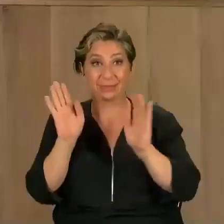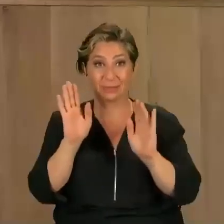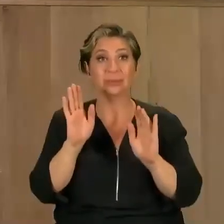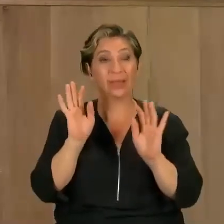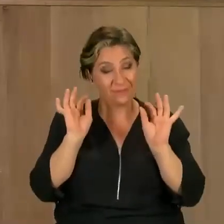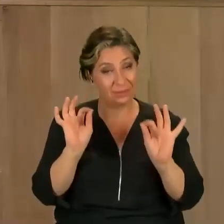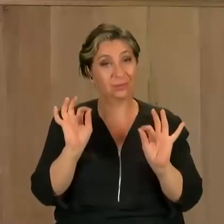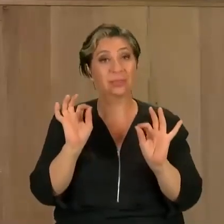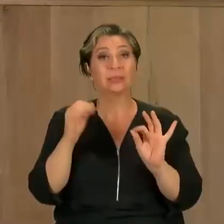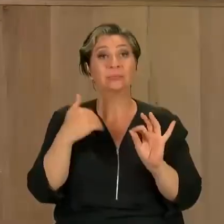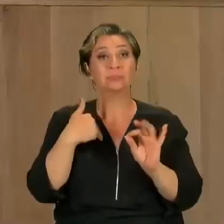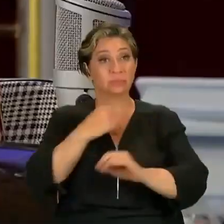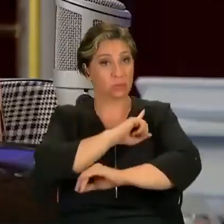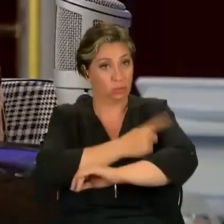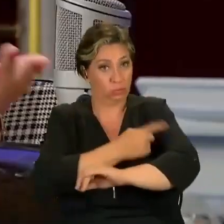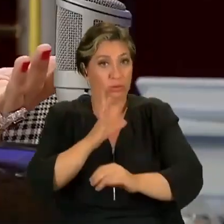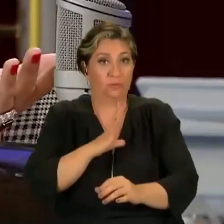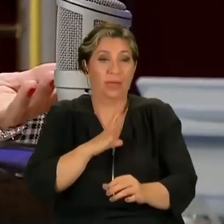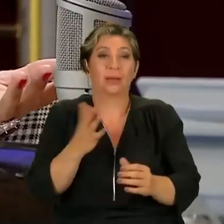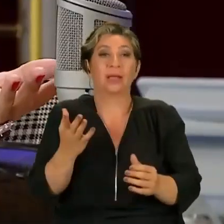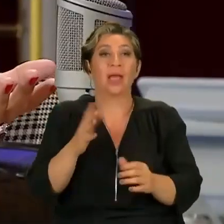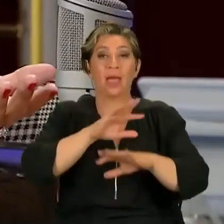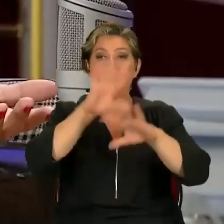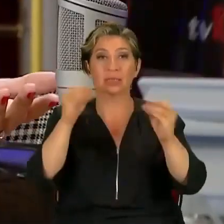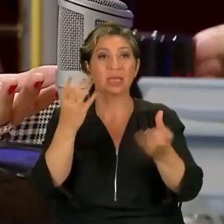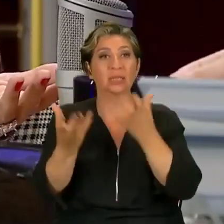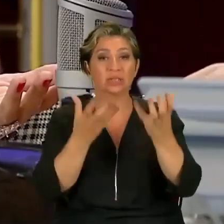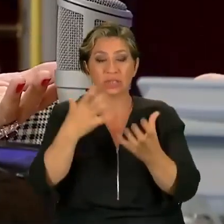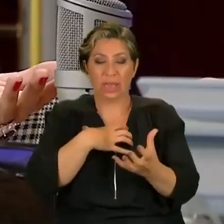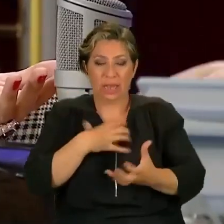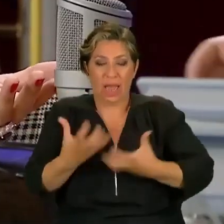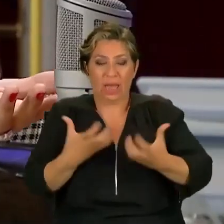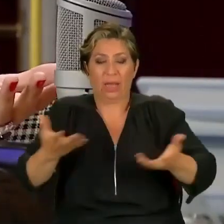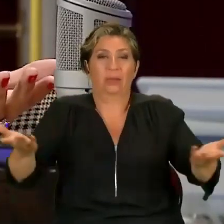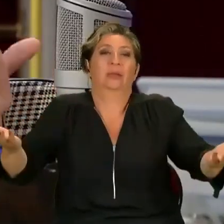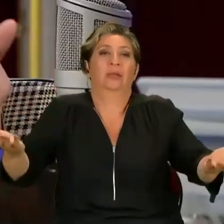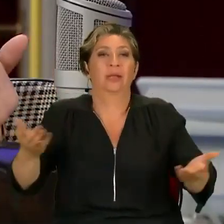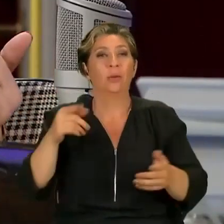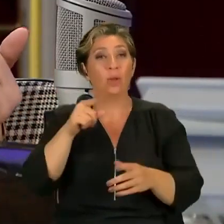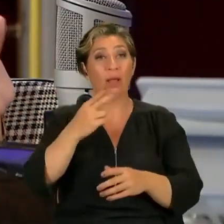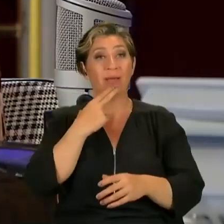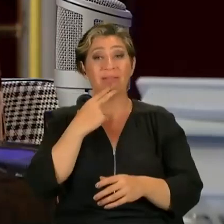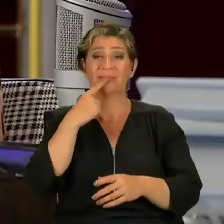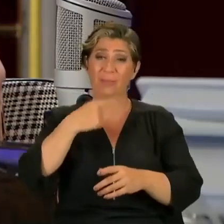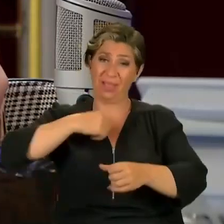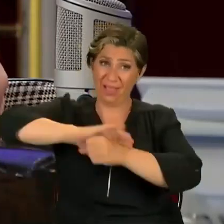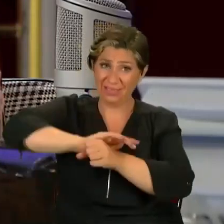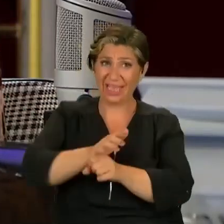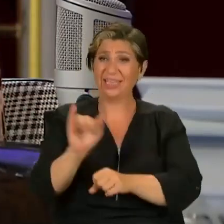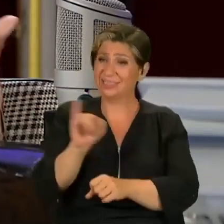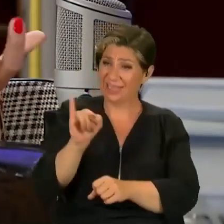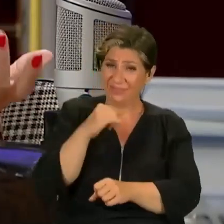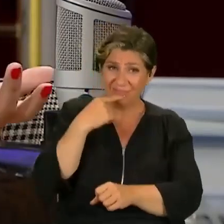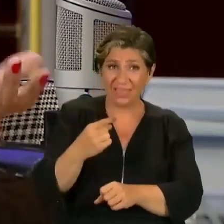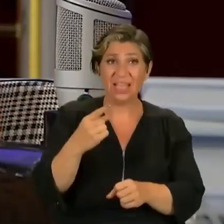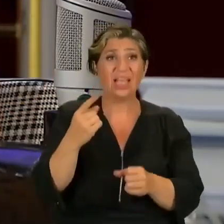yani. Evet, yani bizim de gücümüz var yani. Herkes ateş olsa cürmü kadar yer yakar. Ama böyle kadın diye, zayıf